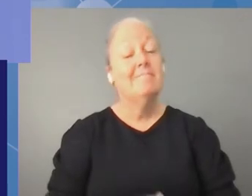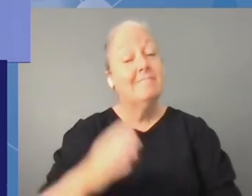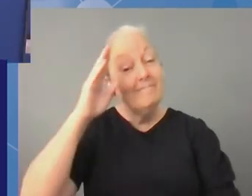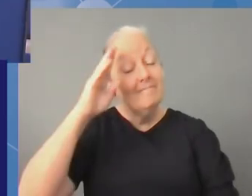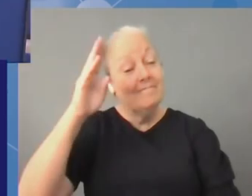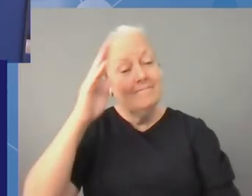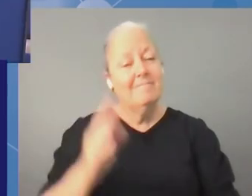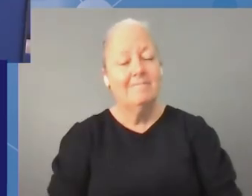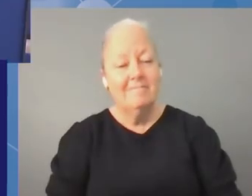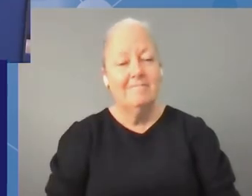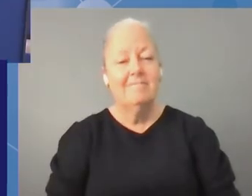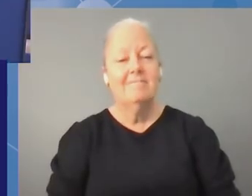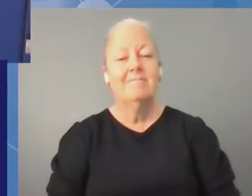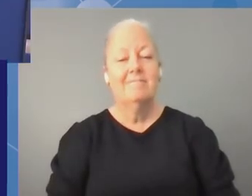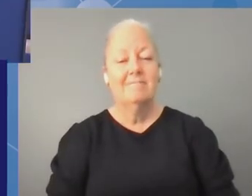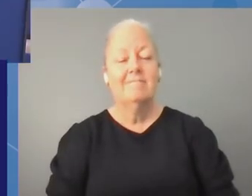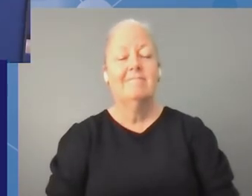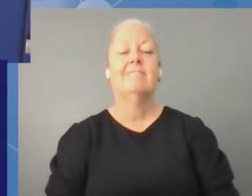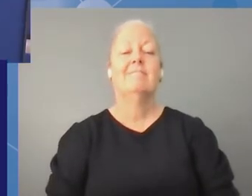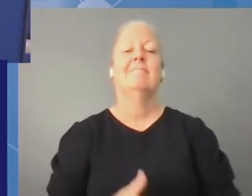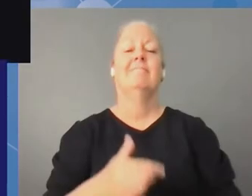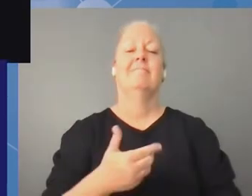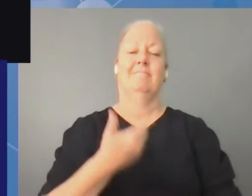好，接下来又是一个巴维乌尔嘎茨，